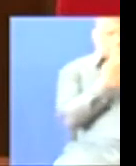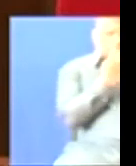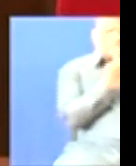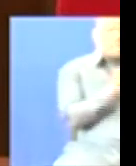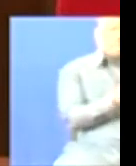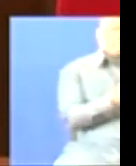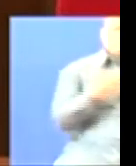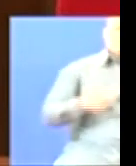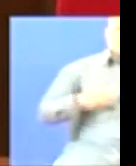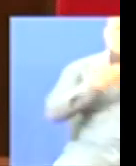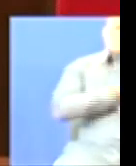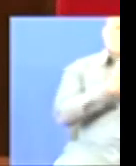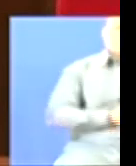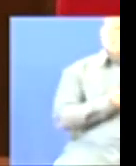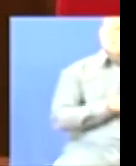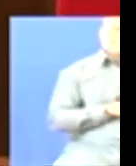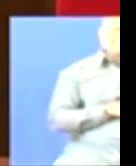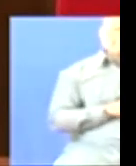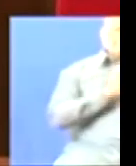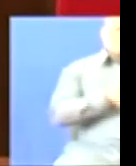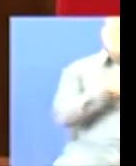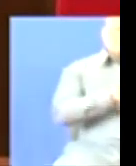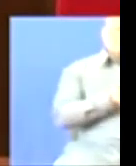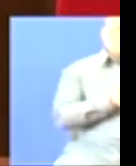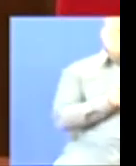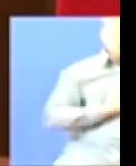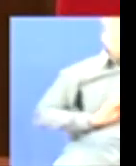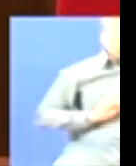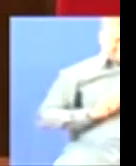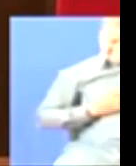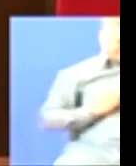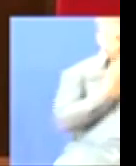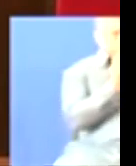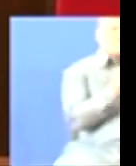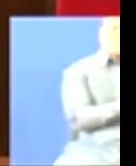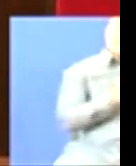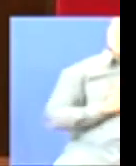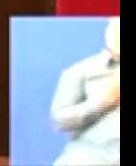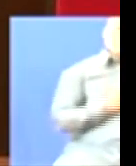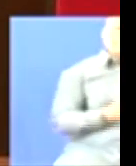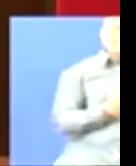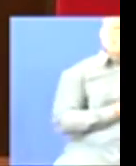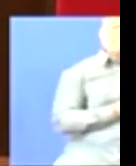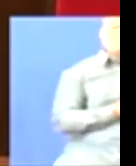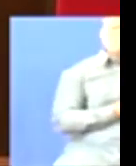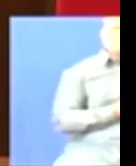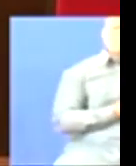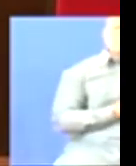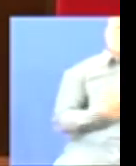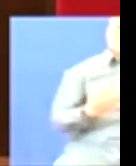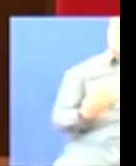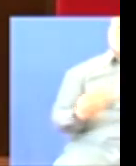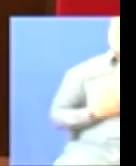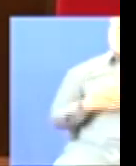Ukiangalia Wizara ya Ujenzi mwaka huu anaomba trilioni 4 bilioni 784. Hii ni sawasawa